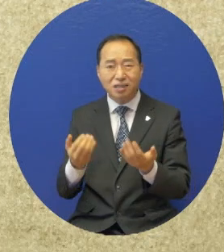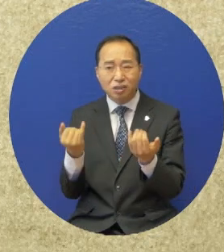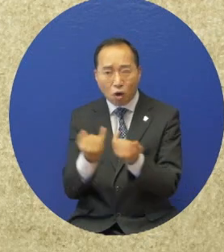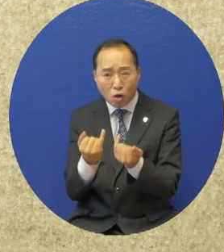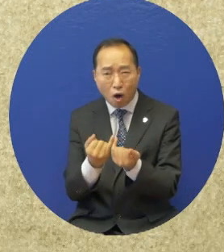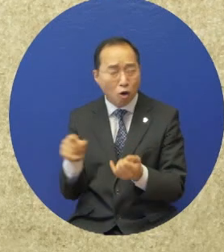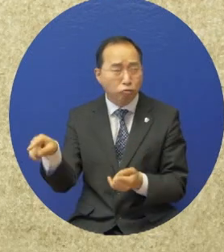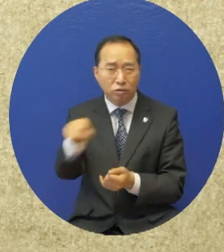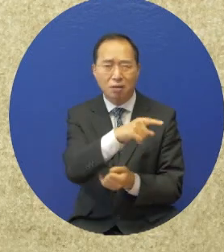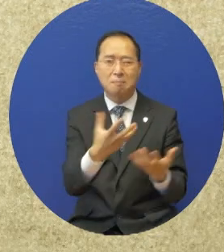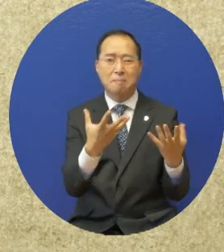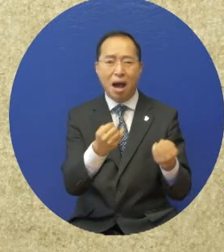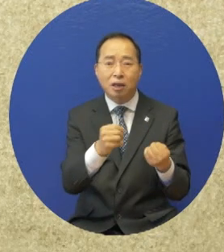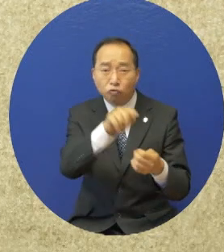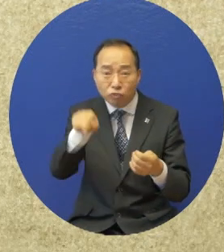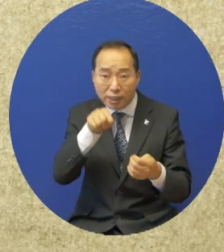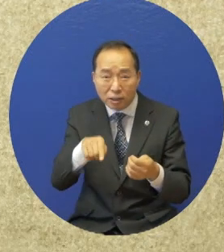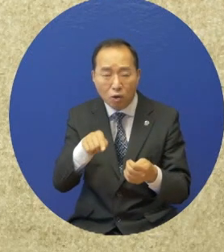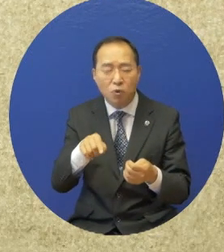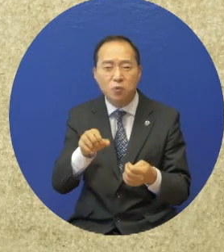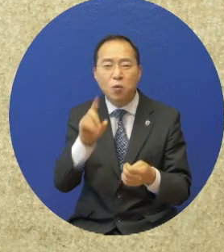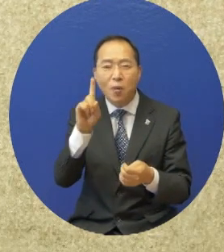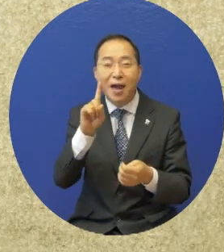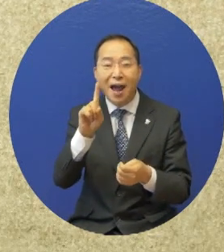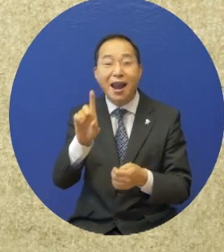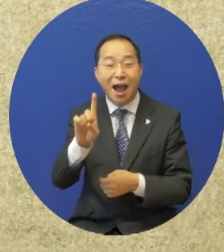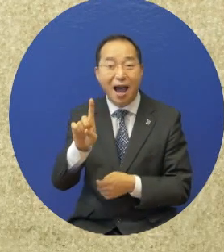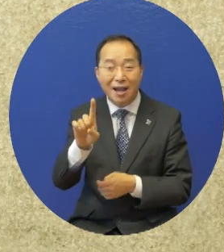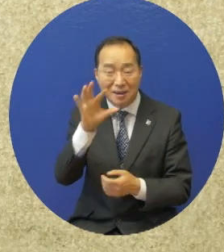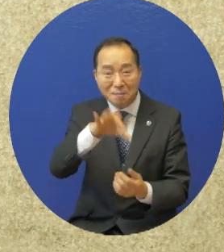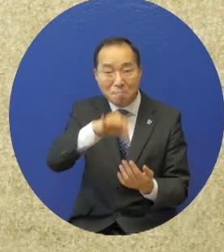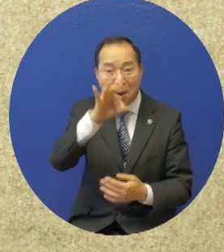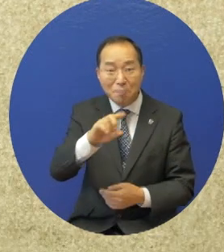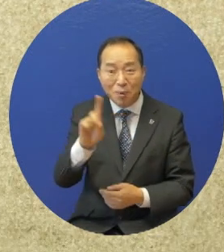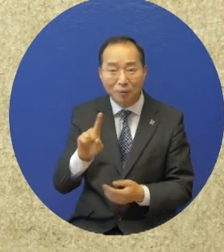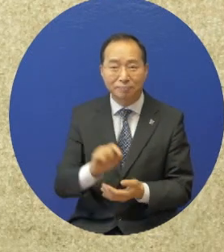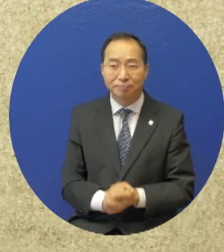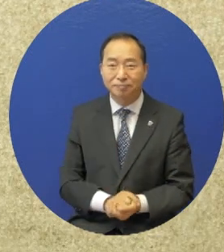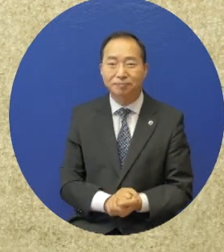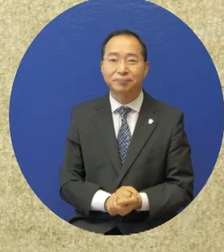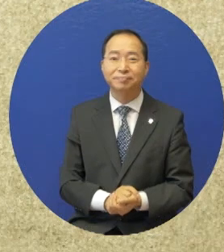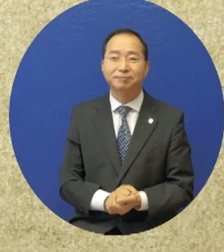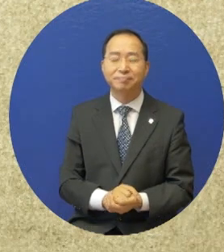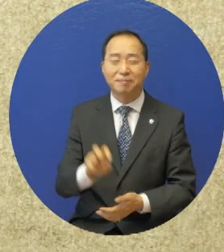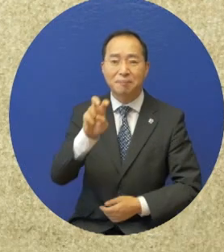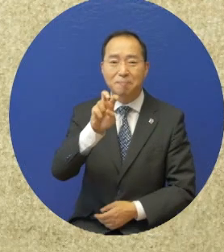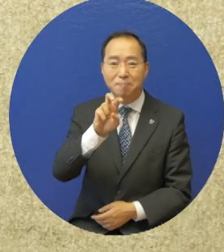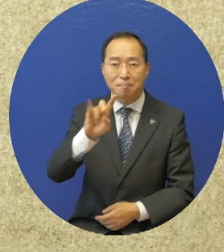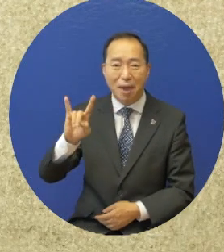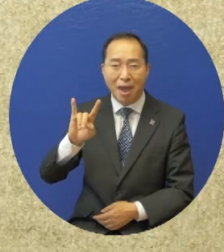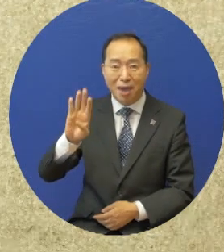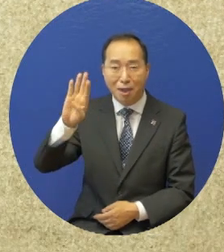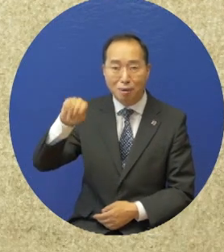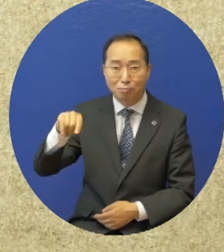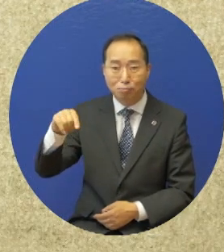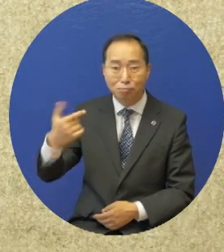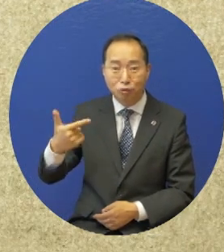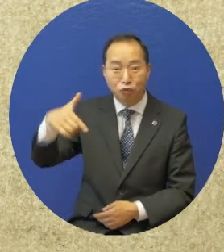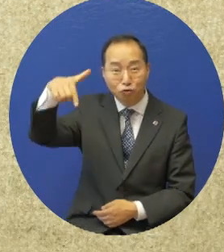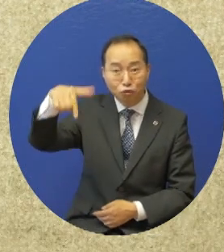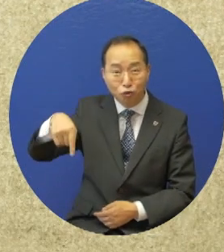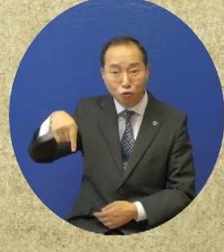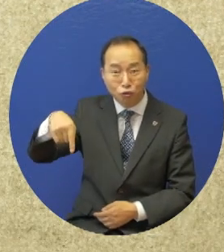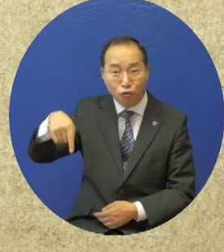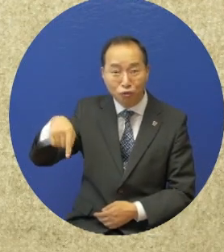우리나라에서 혼인과 회갑잔치에 쓰는 병풍, 탁자, 자리, 향촉 따위는 관청에서 빌리고 그